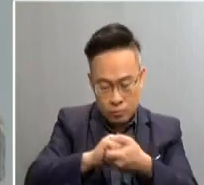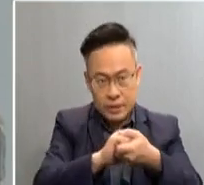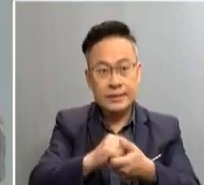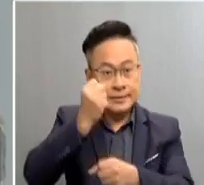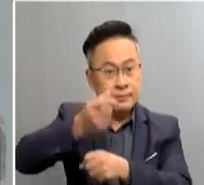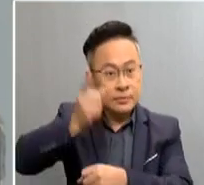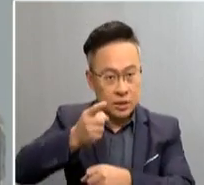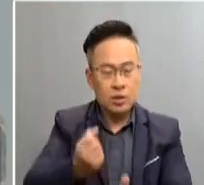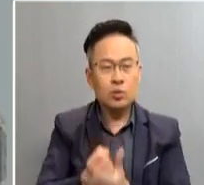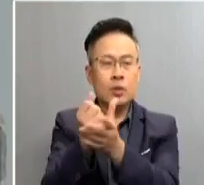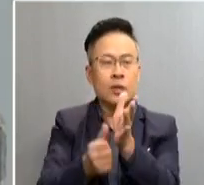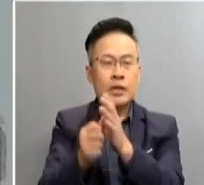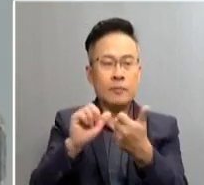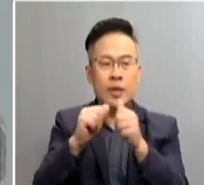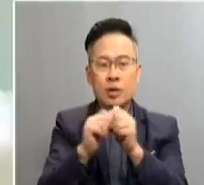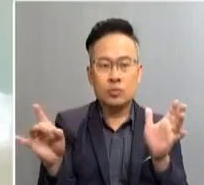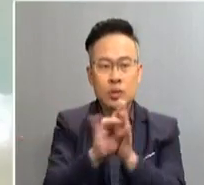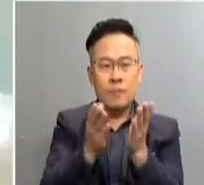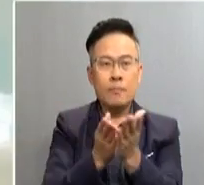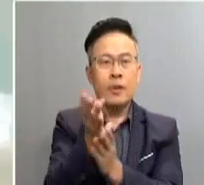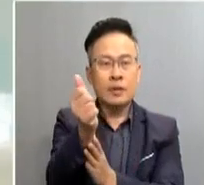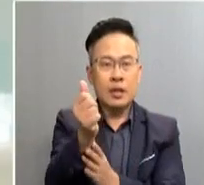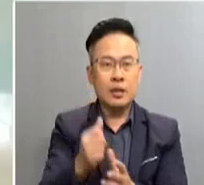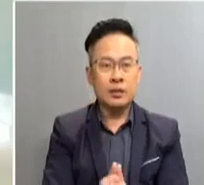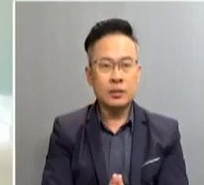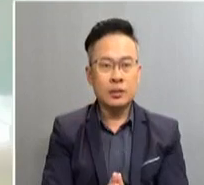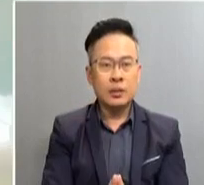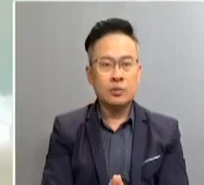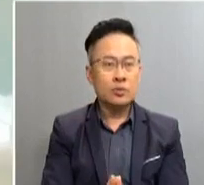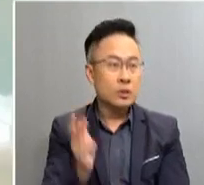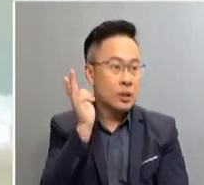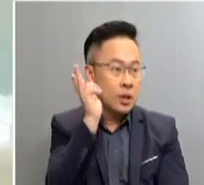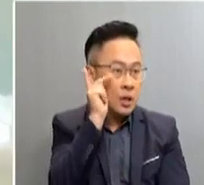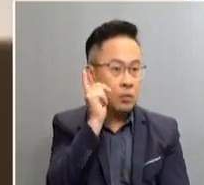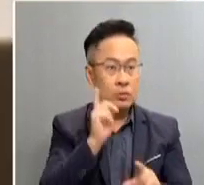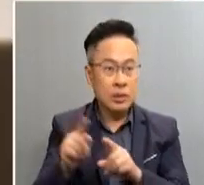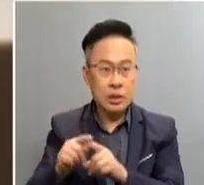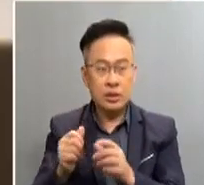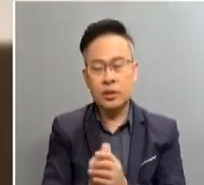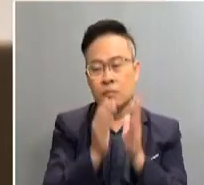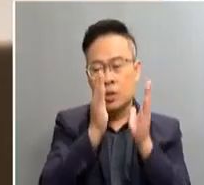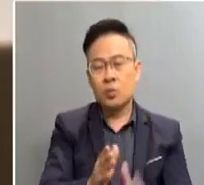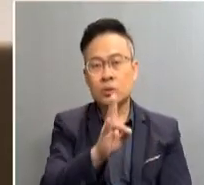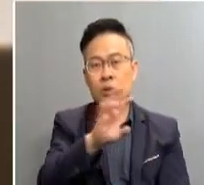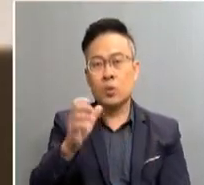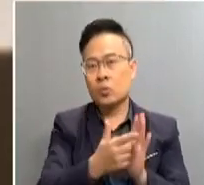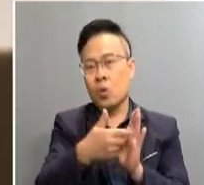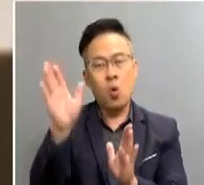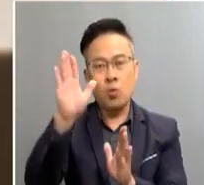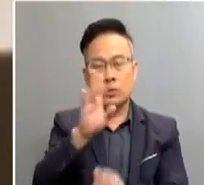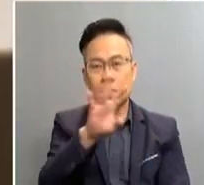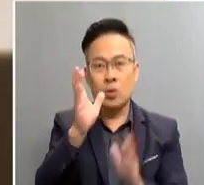าจะนำพาองค์กรให้ฝ่าวิกฤตไปได้ส่วนประเด็นข่าวที่จะมีการนำพนักงานออกจำนวน700คน